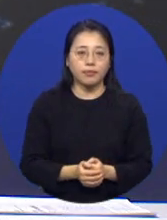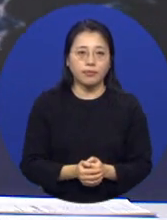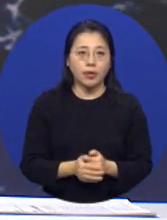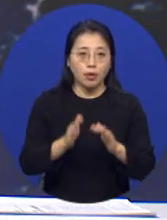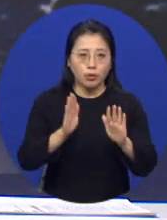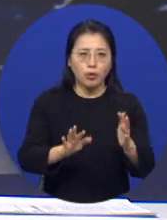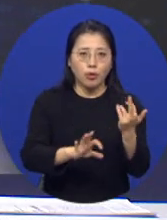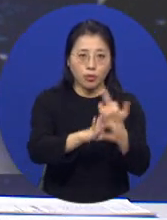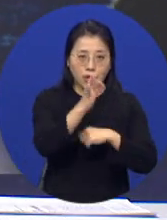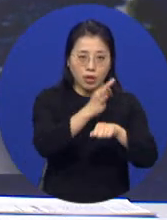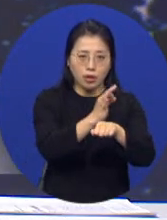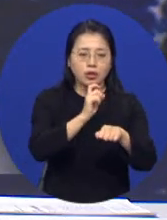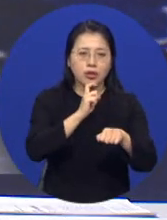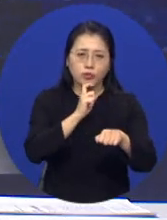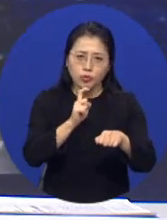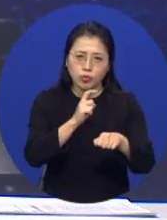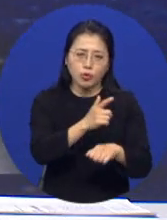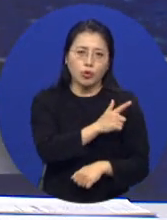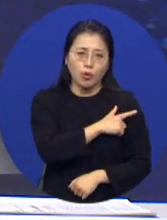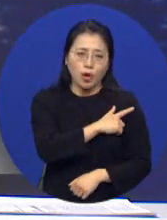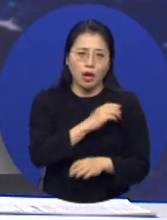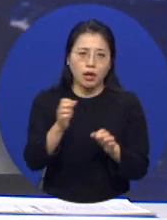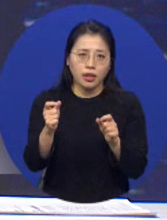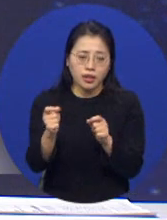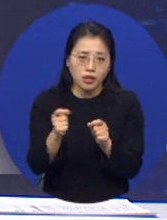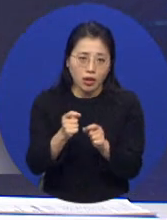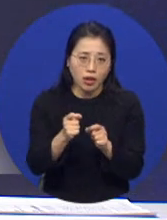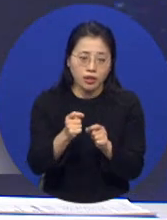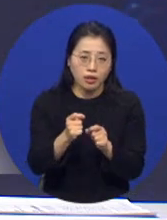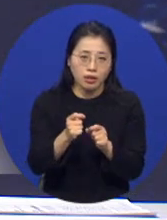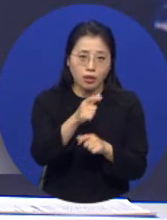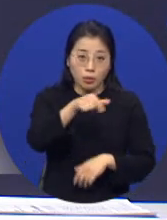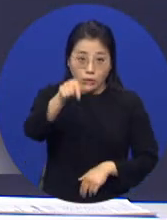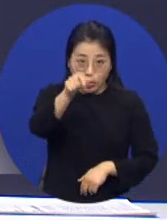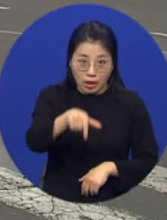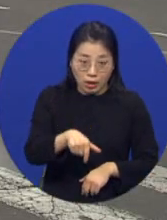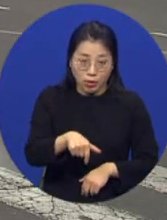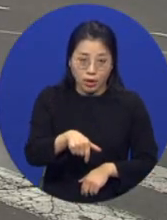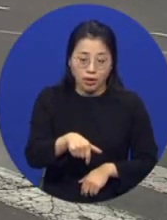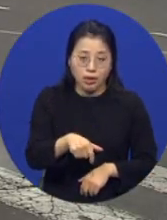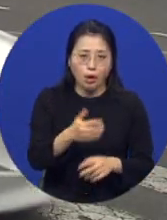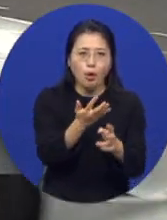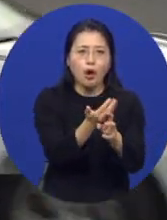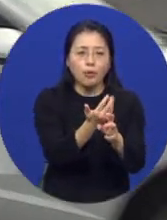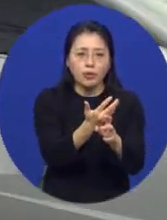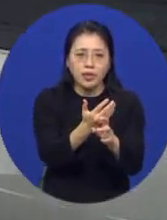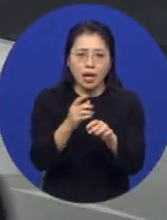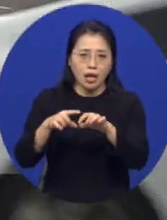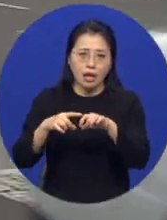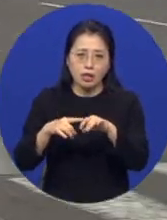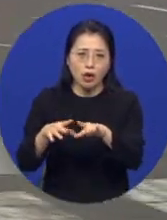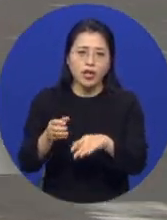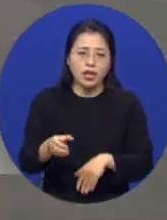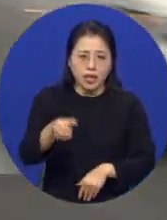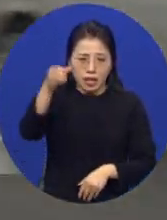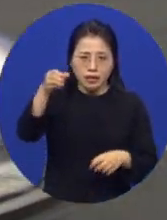오늘 오전 10시 10분쯤 제주시 노형동 월선정수장 입구 교차로에서 화물차가 전봇대를